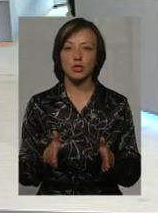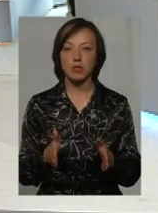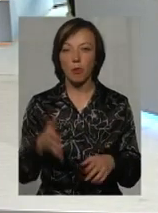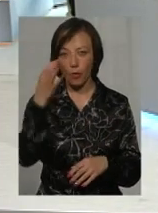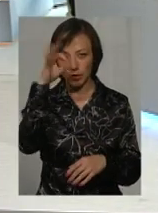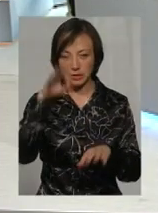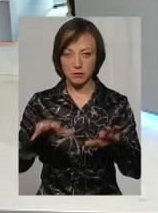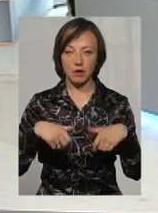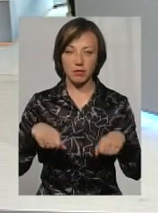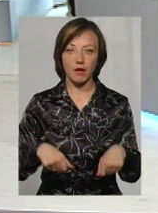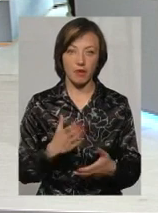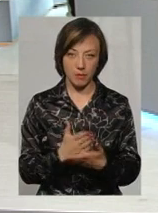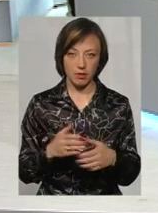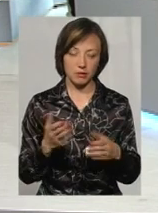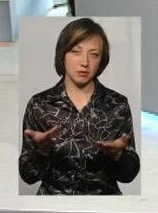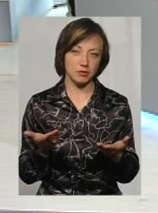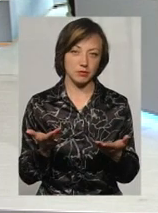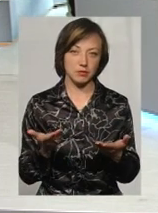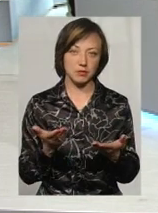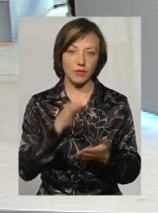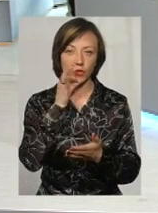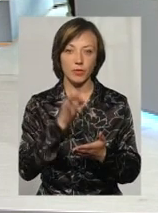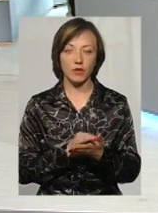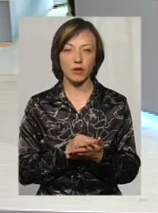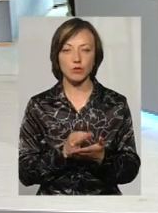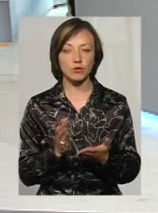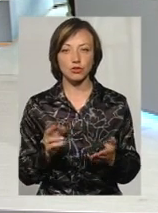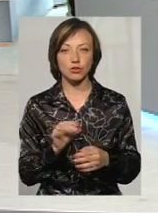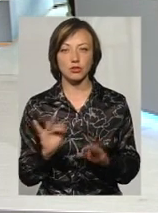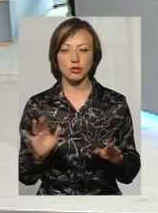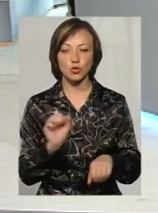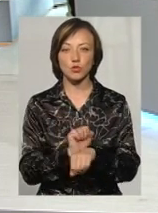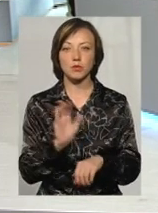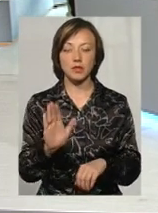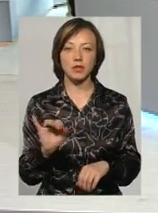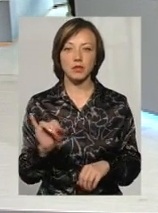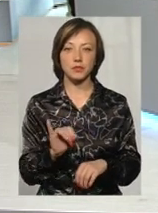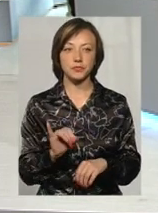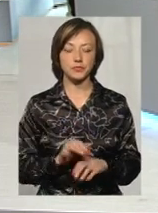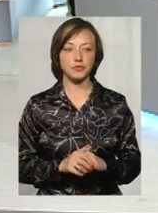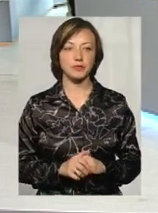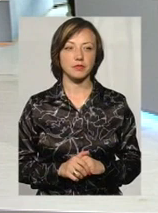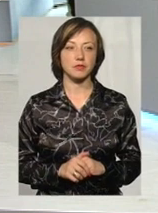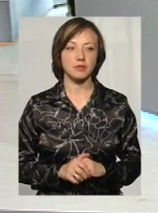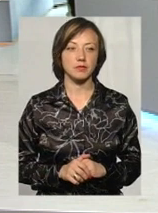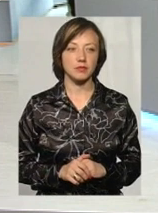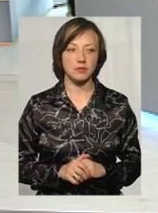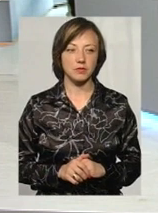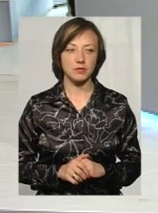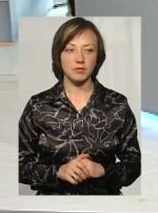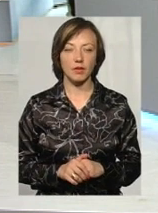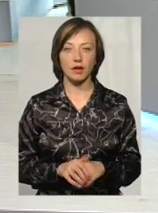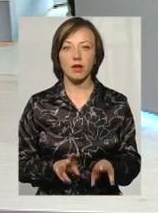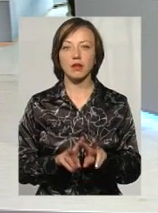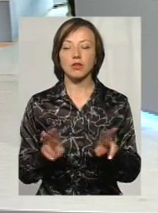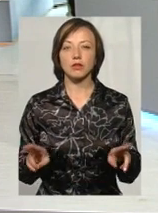в людини, яка там, які відповідають кодексу чи ні? От зупинити і... Аналогічно, як і патрульні поліцейські,